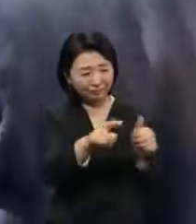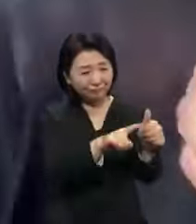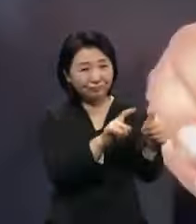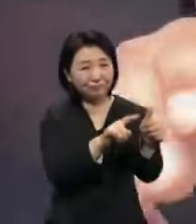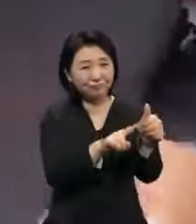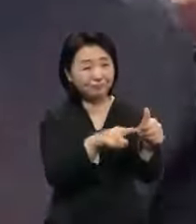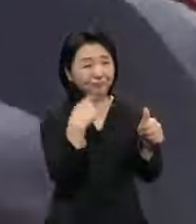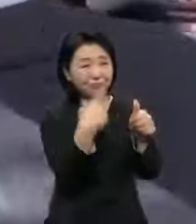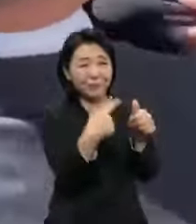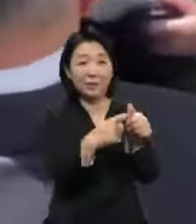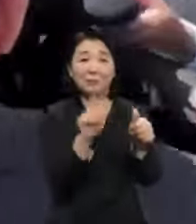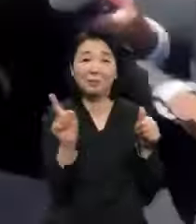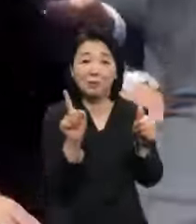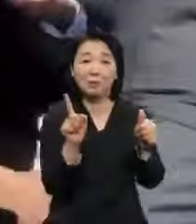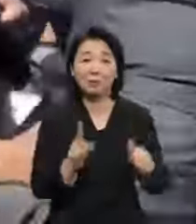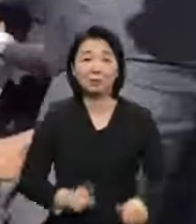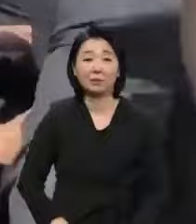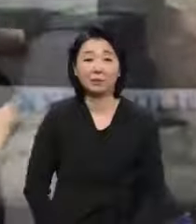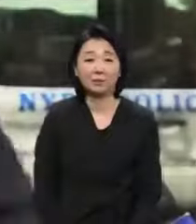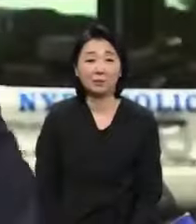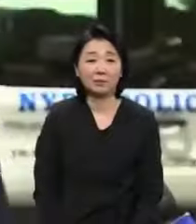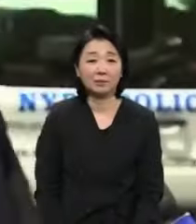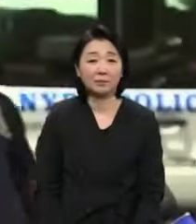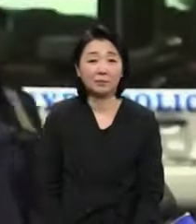드니로를 이렇게 비난했습니다.